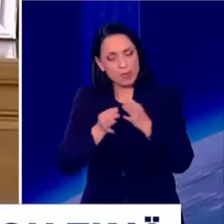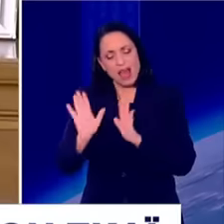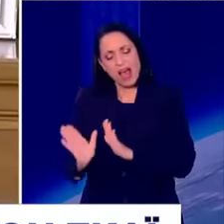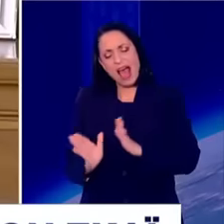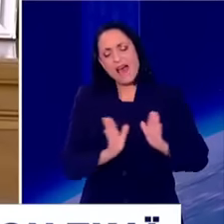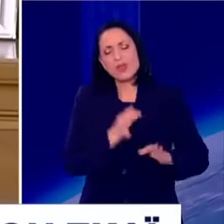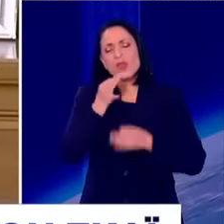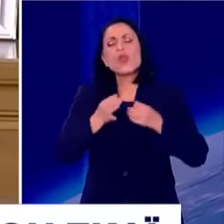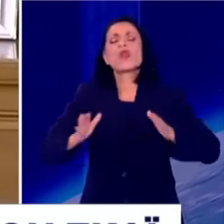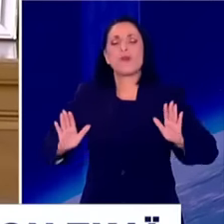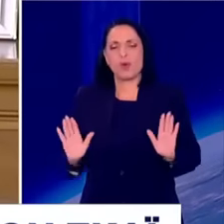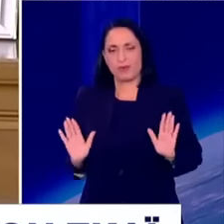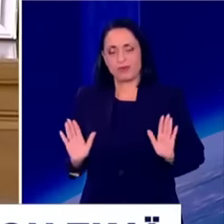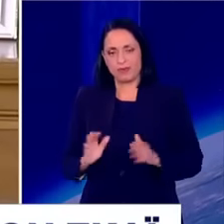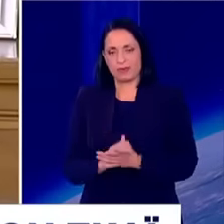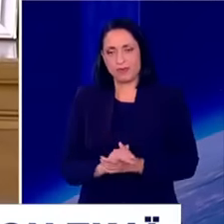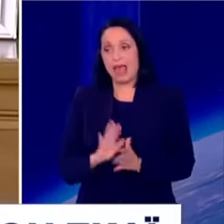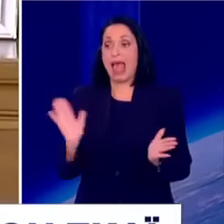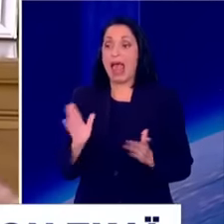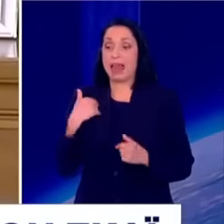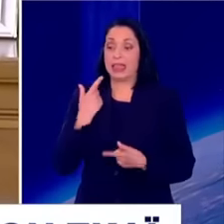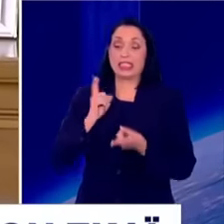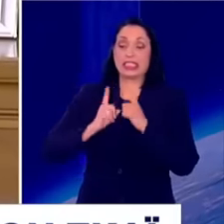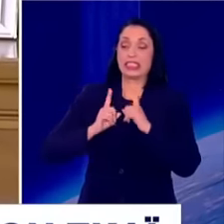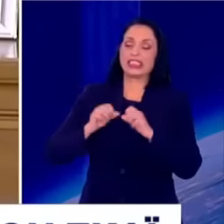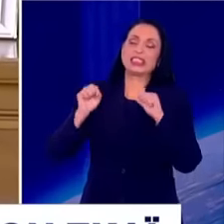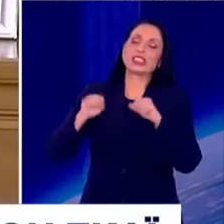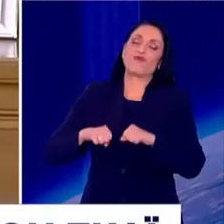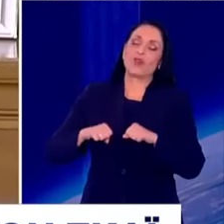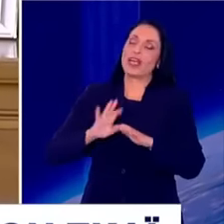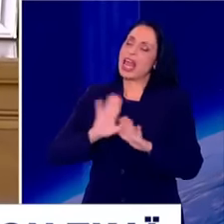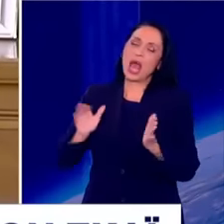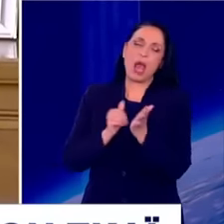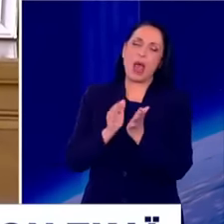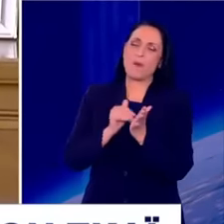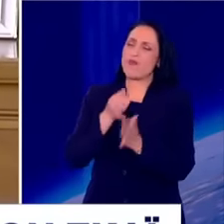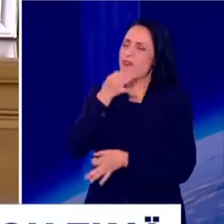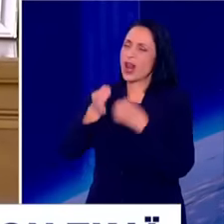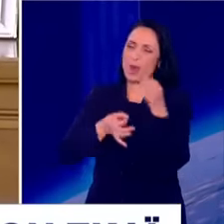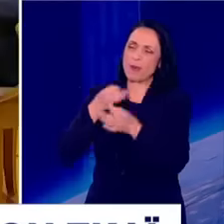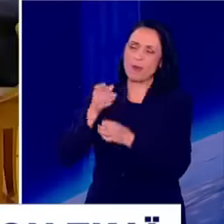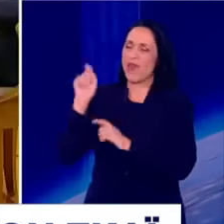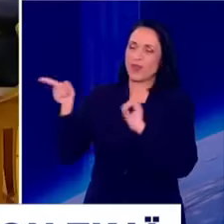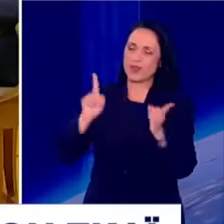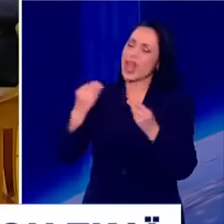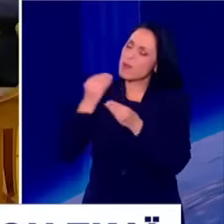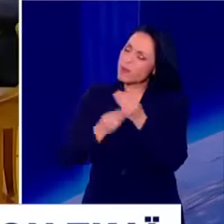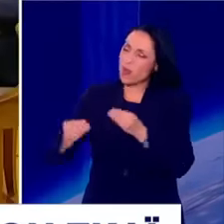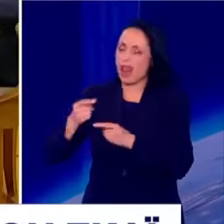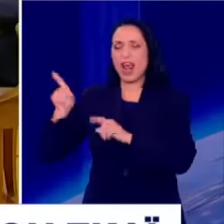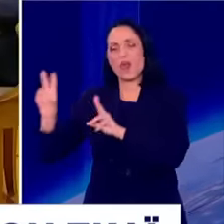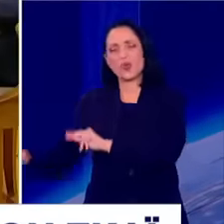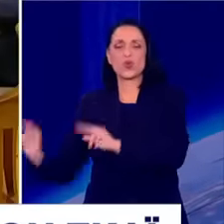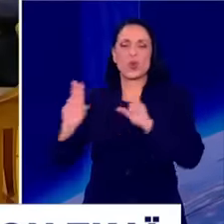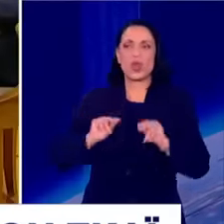αφήσω αυτό ασχολίαστο. Έτσι δεν είναι. Δηλαδή, αν κάνουμε μια συμφωνία, θα έλεγα, να αποφεύγονται τέτοιοι χαρακτηρισμοί, καλό είναι να τη δείτε και από την άλλη πλευρά, διότι αυτά τα